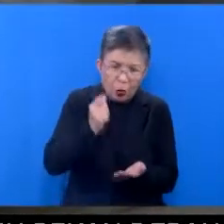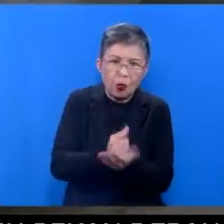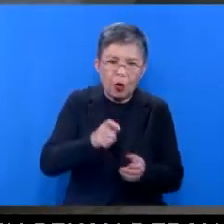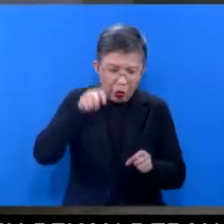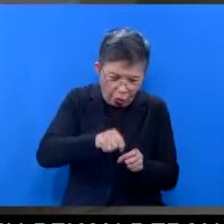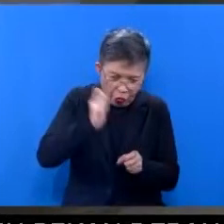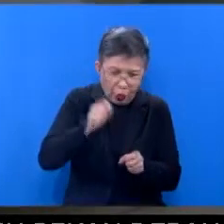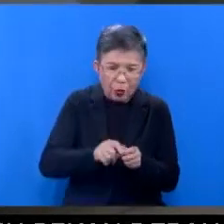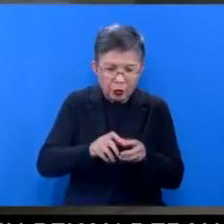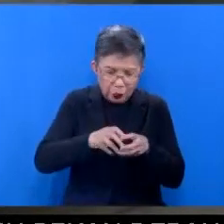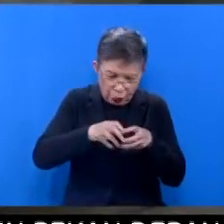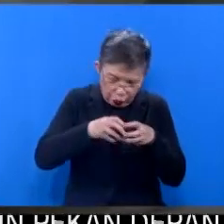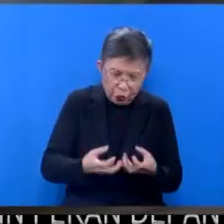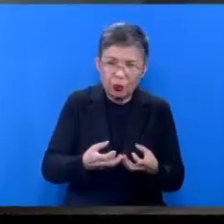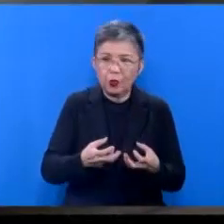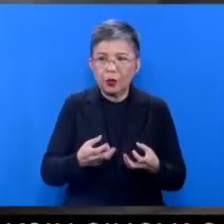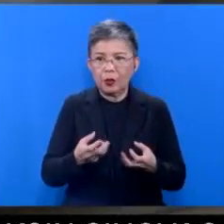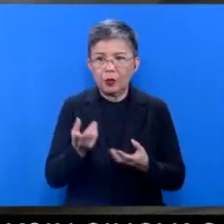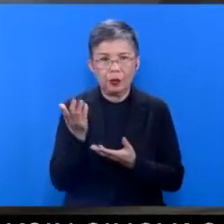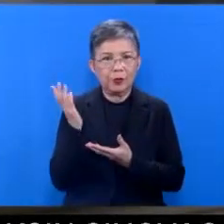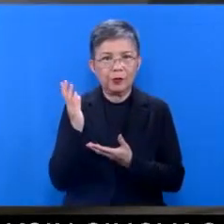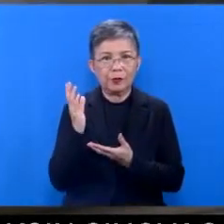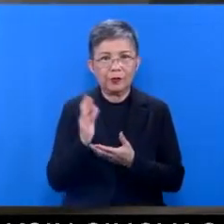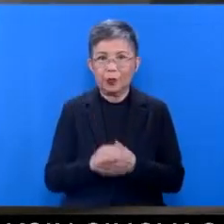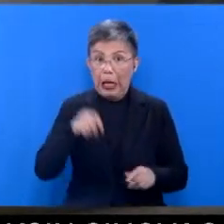palu, pelan-pelan. Ketok palu ya? Iya. Oke.